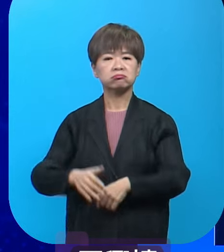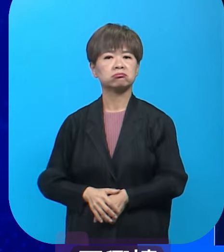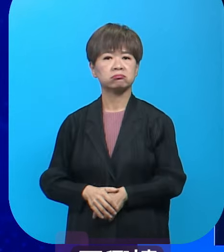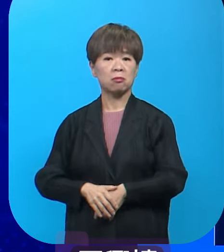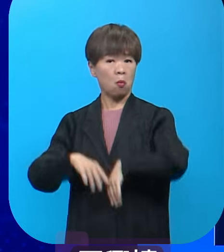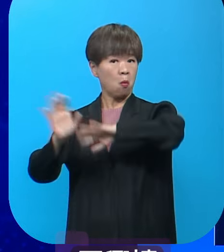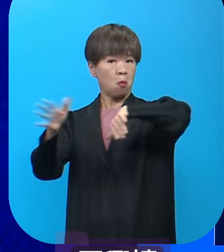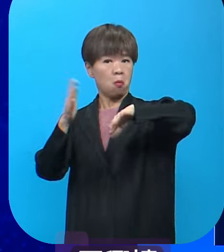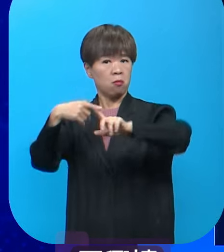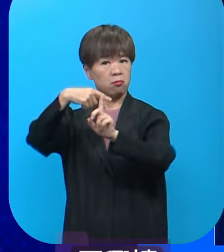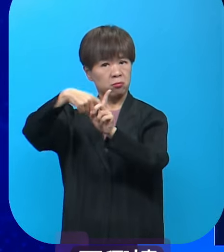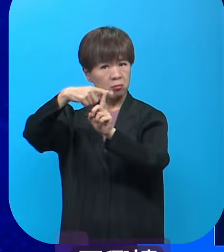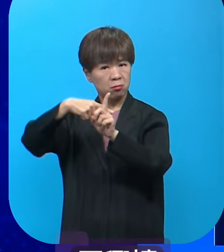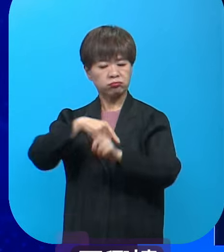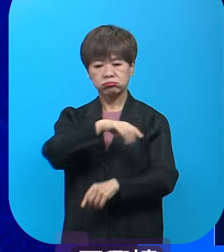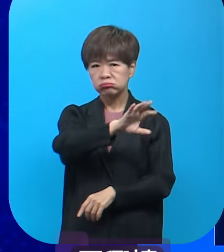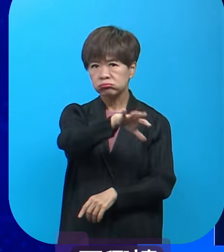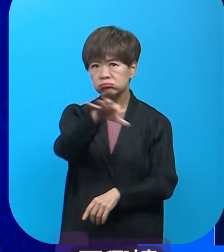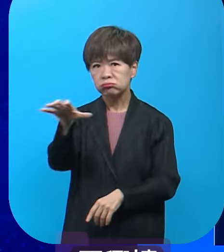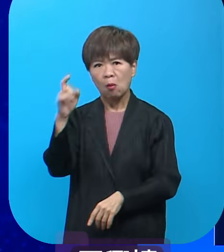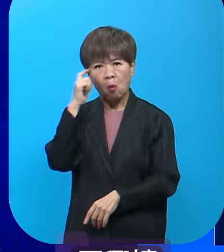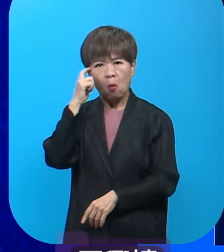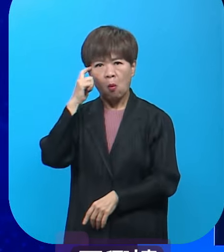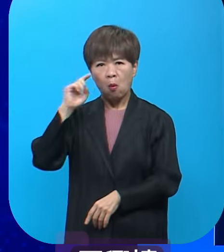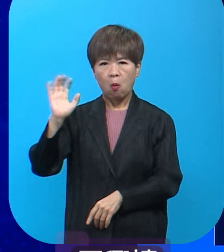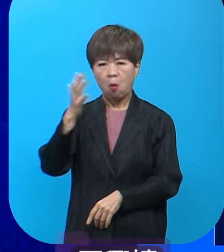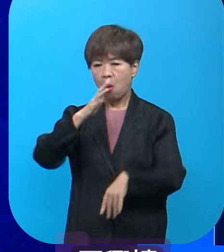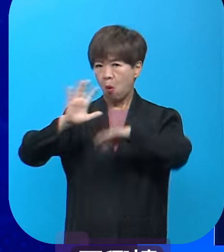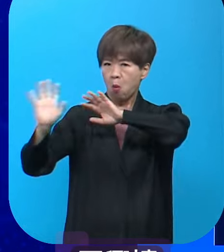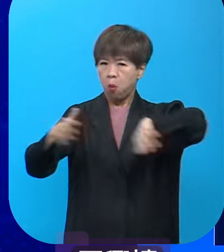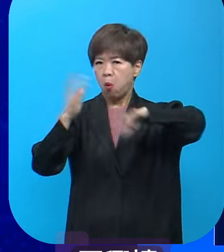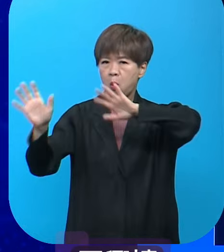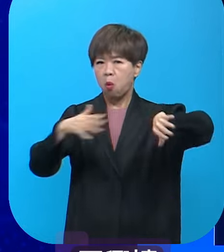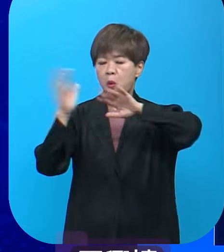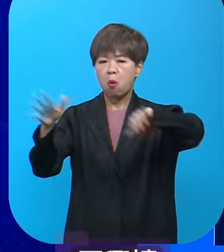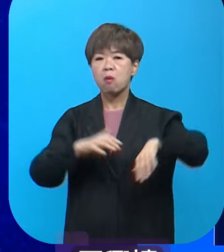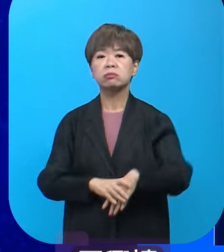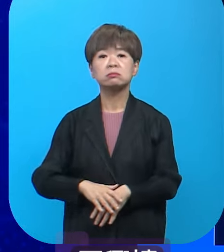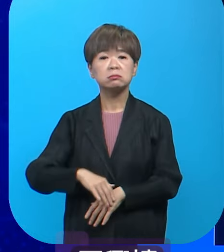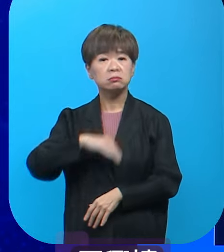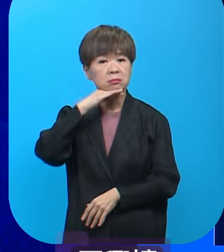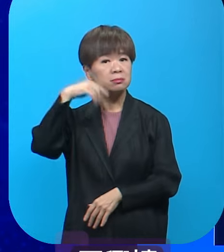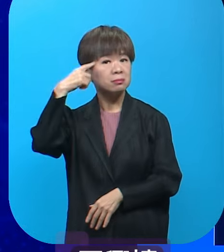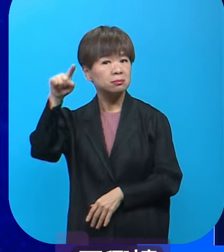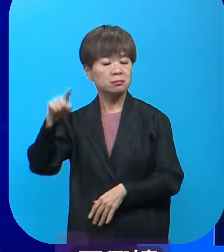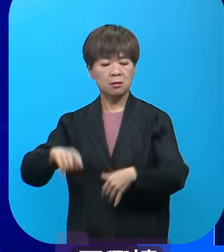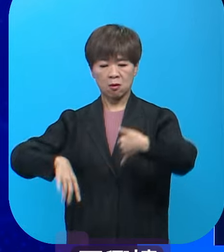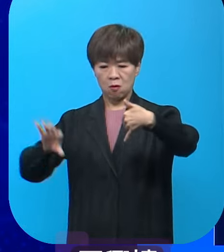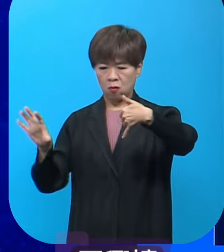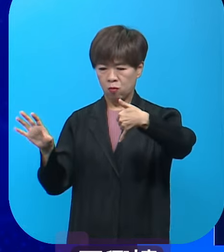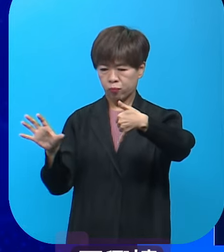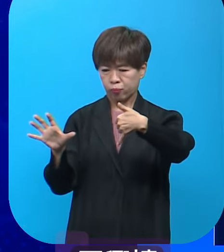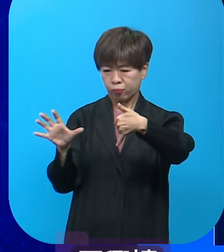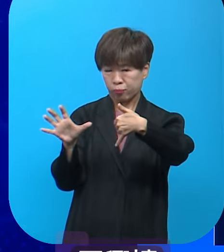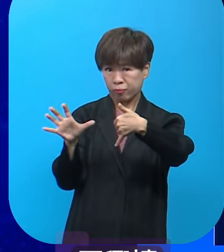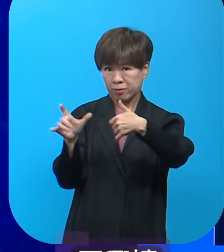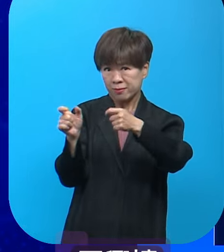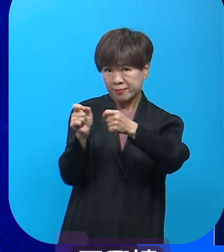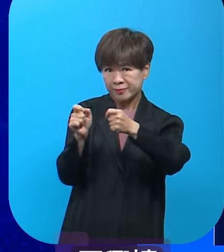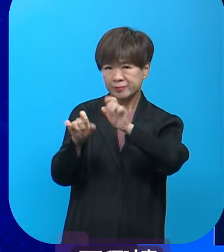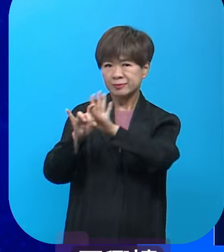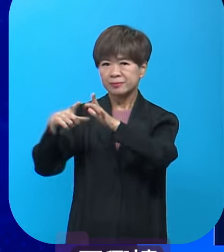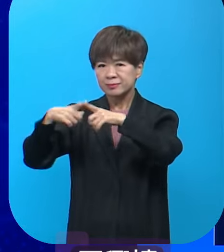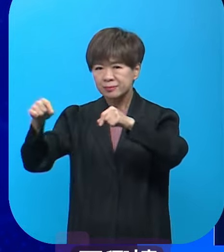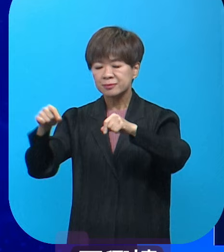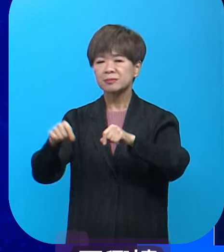分，今天其实有些地方已经开始有阵风出现了，而预计到了明天，随着台风更为接近，在兰屿绿岛